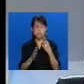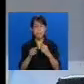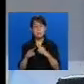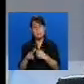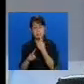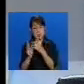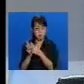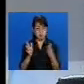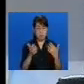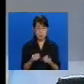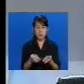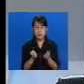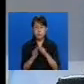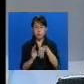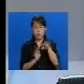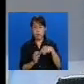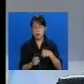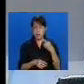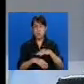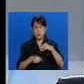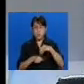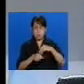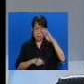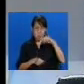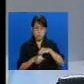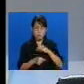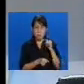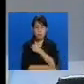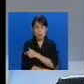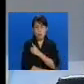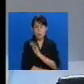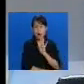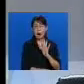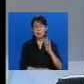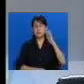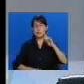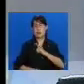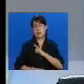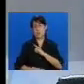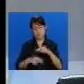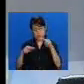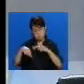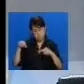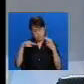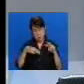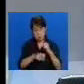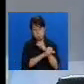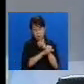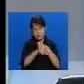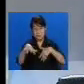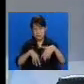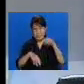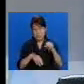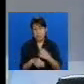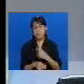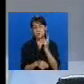ปีแต่ก็มีหลายครอบครัวค่ะที่ไม่ยอมไปพบแพทย์ทำให้หน้าที่ของทหารนอกจากจะต้องออกลาดตระเวนรักษาความปลอดภัยให้กับชาวบ้านแล้วนะค